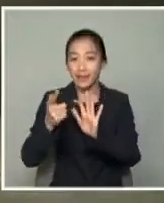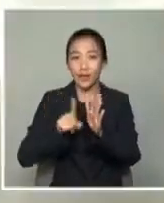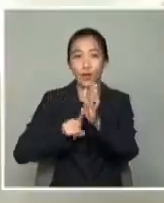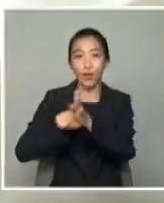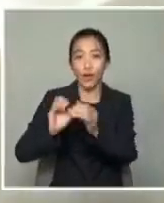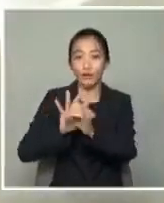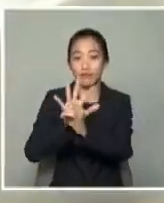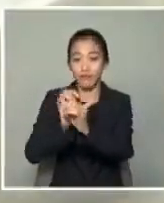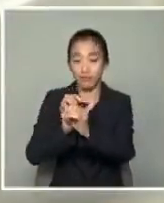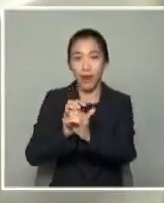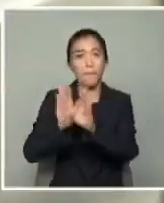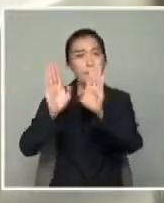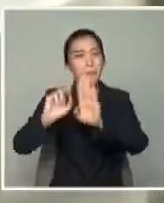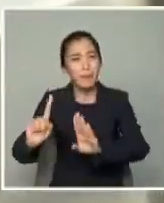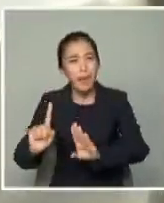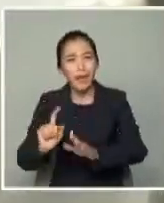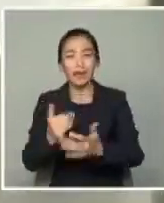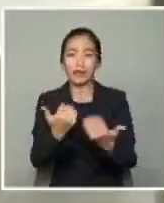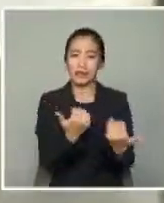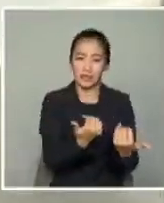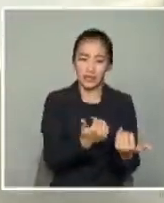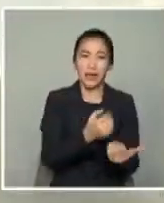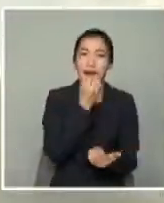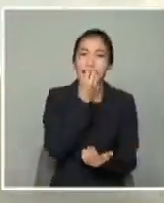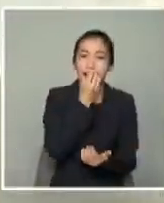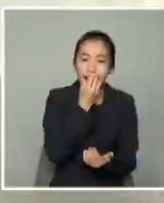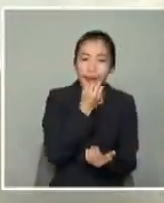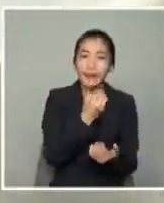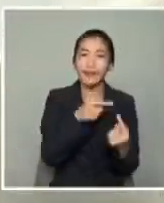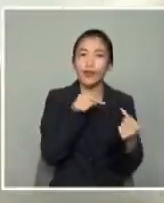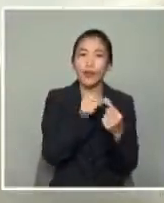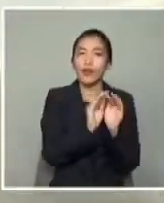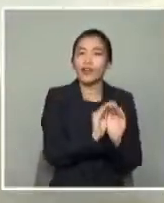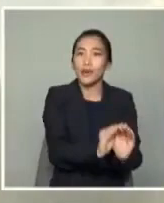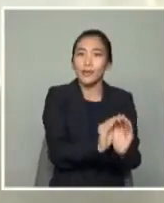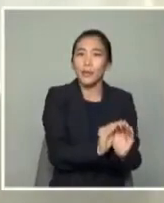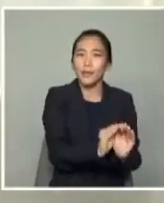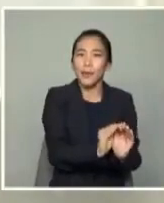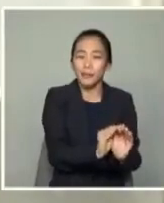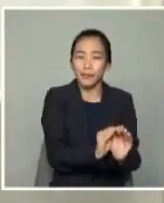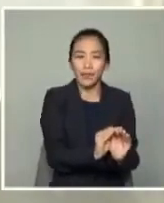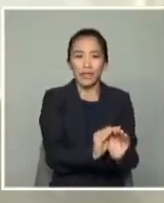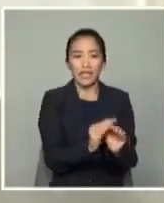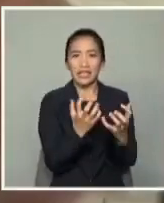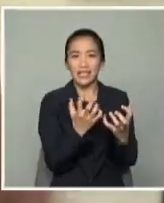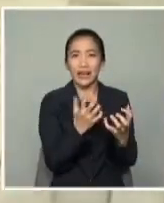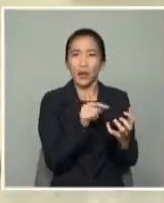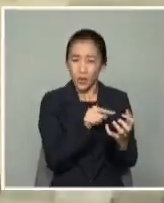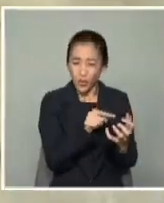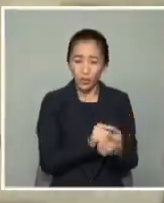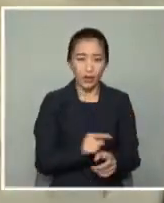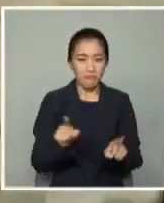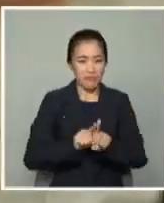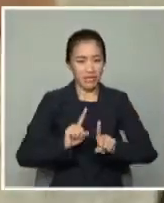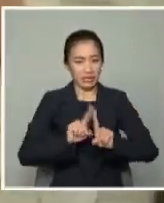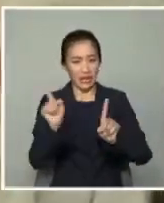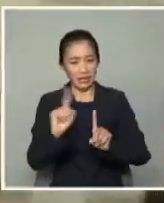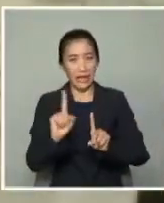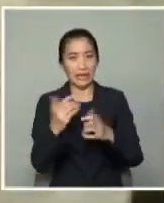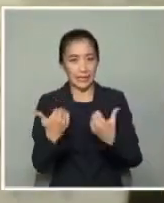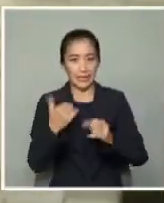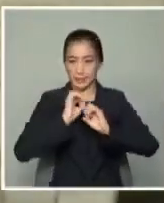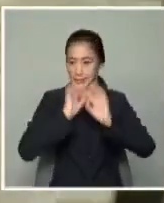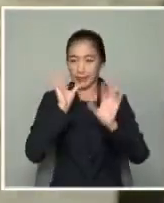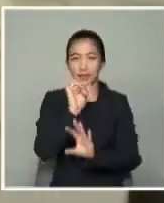แหล่งอื่นๆเหมือนพันธุกรรมที่พบในอาหารแช่แข็งหรือไม่ตอนนี้ยังไม่เห็นการยืนยันออกมาอย่างเป็นทางการเพราะฉะนั้นความปลอ